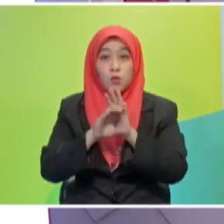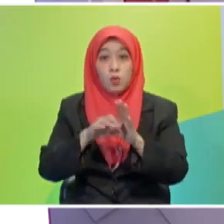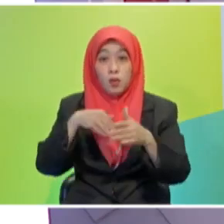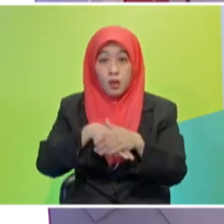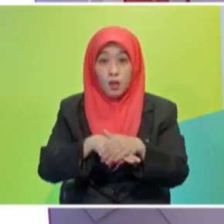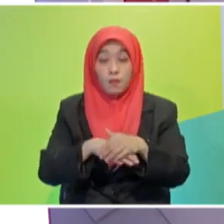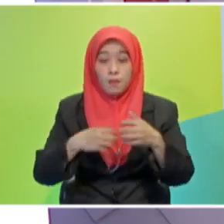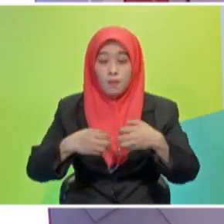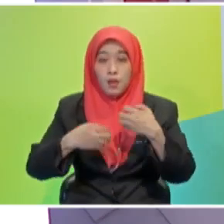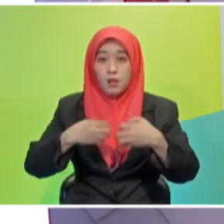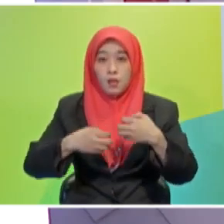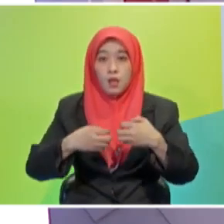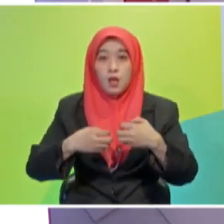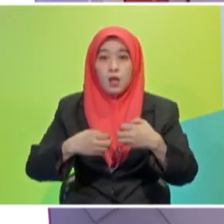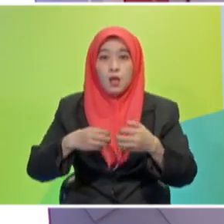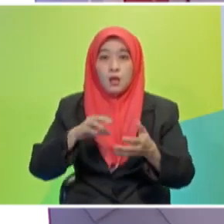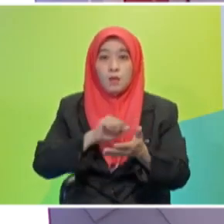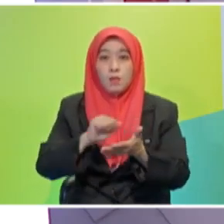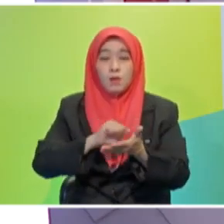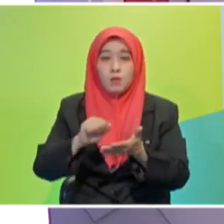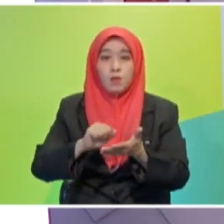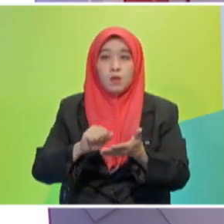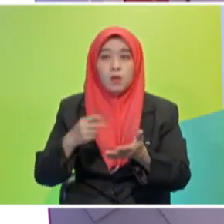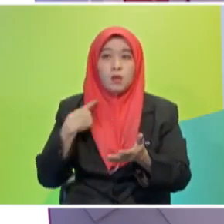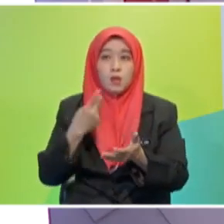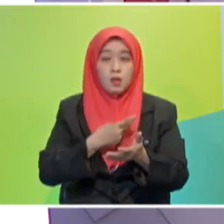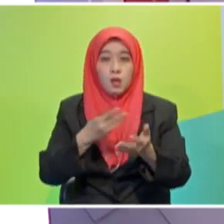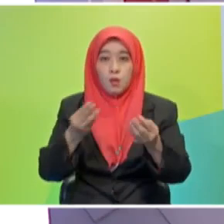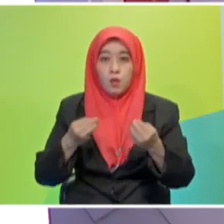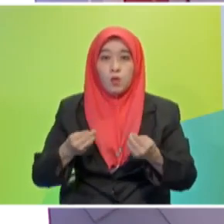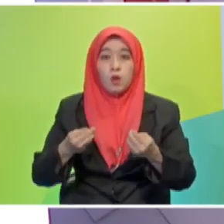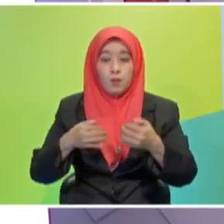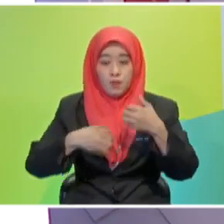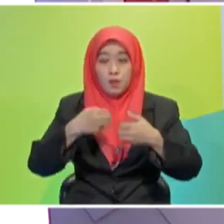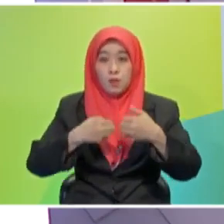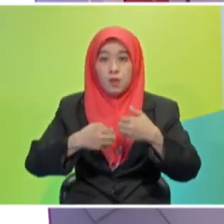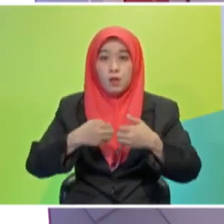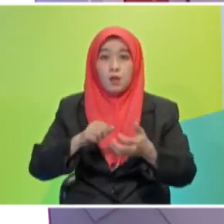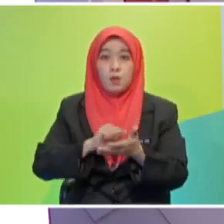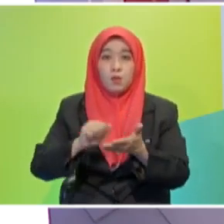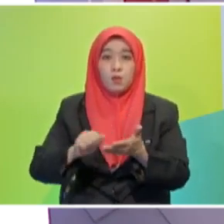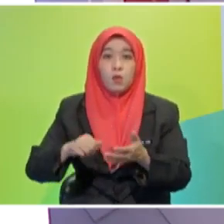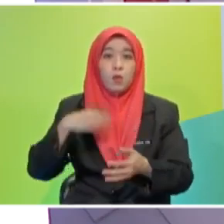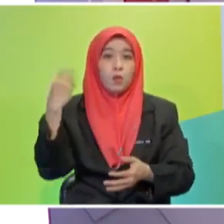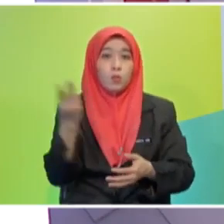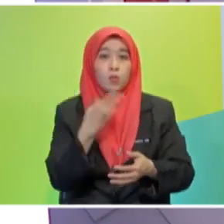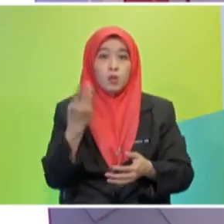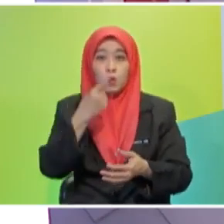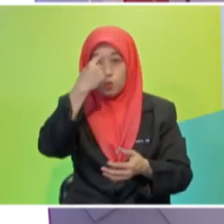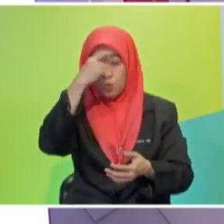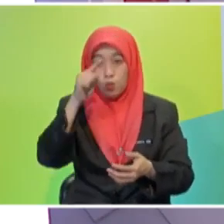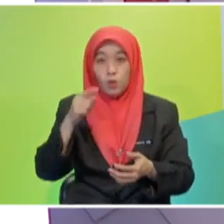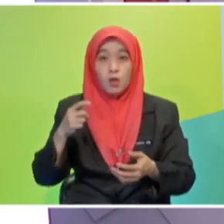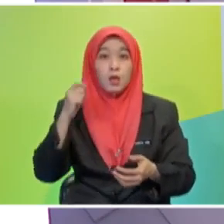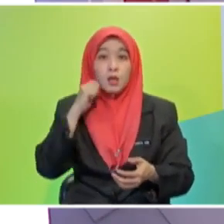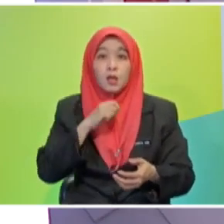tekan pada panel kawalan, kita nak mesin basuh tu berpusinglah untuk keringkan. Betul? Jadi dekat panel kawalan